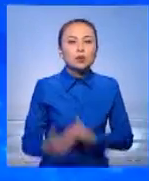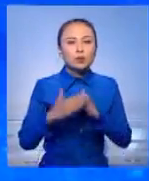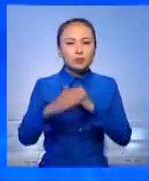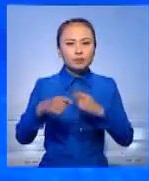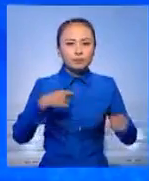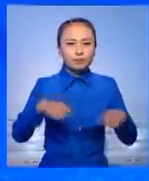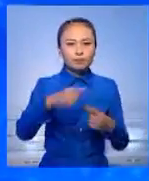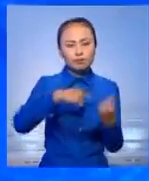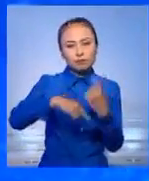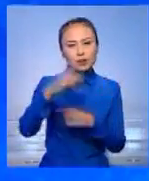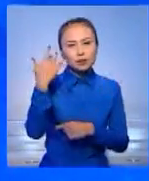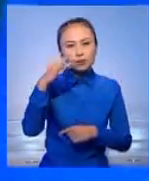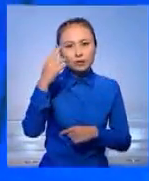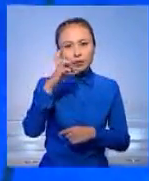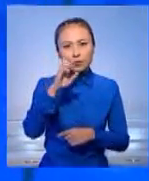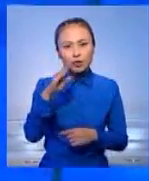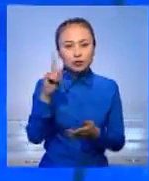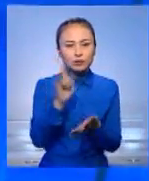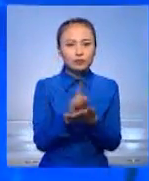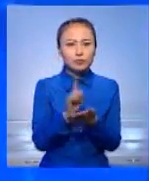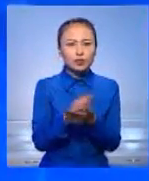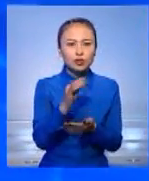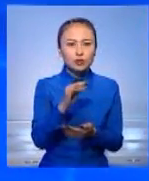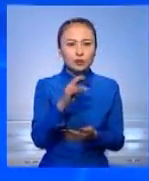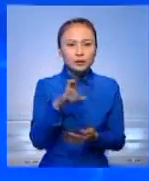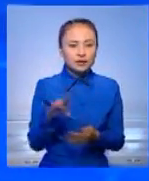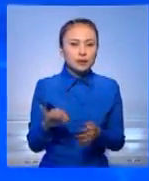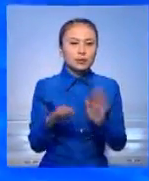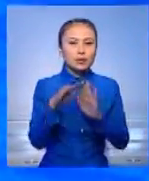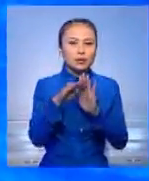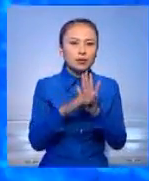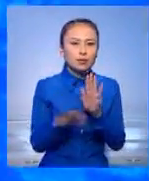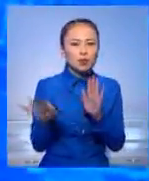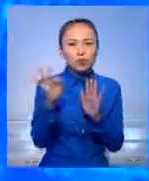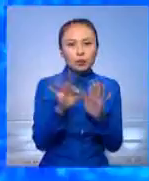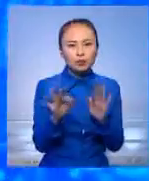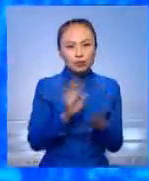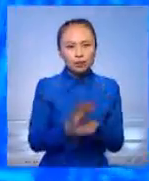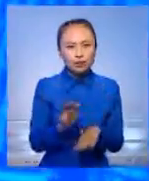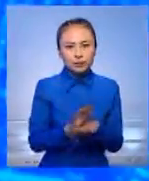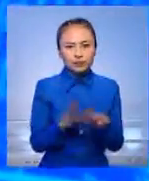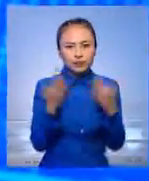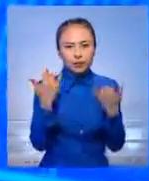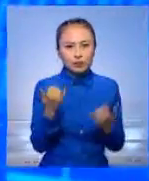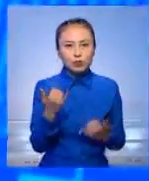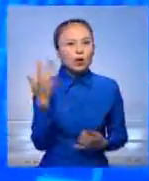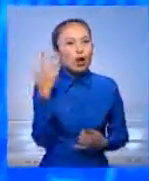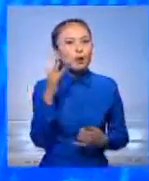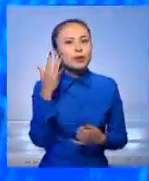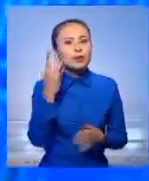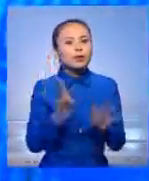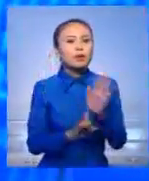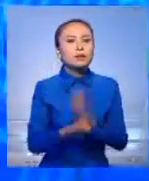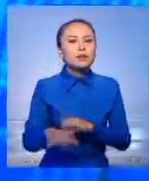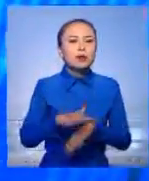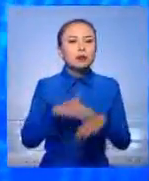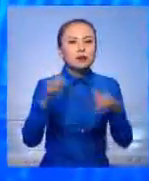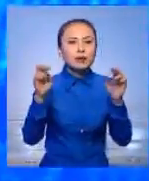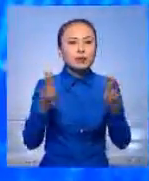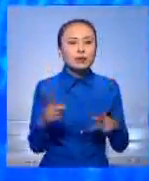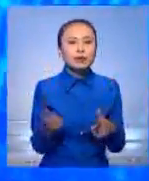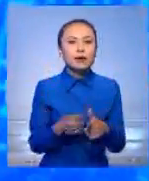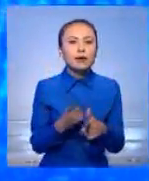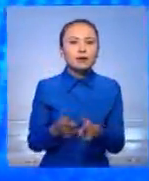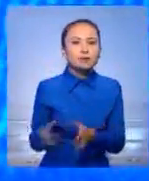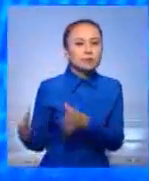Отандық тауар өндірушілер Ақшқа баж салғынсыз GSP бағдарламасы аясында өз өнімін жөнелте алады. Бүгін Америкадан елімізге арнайы